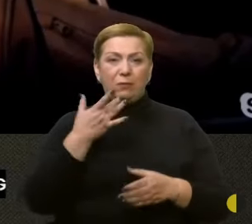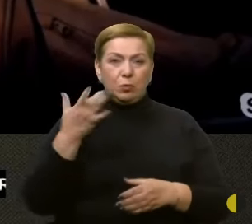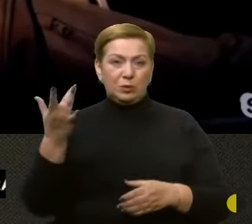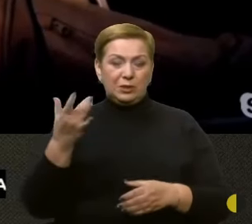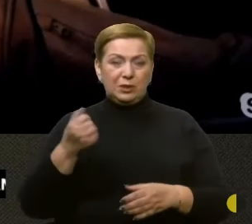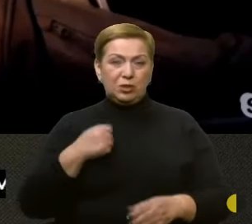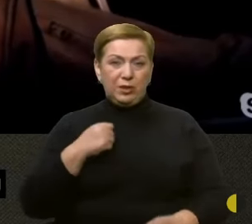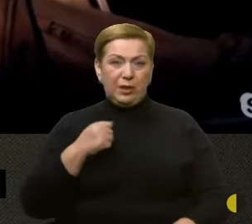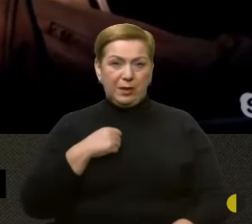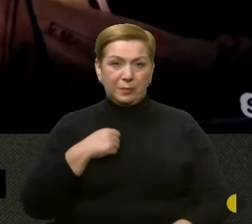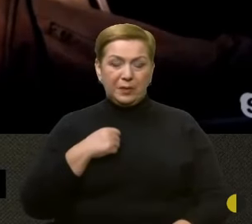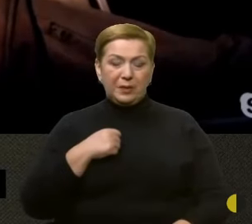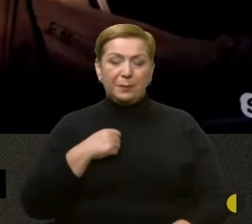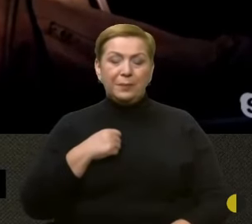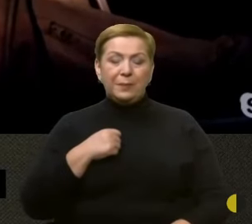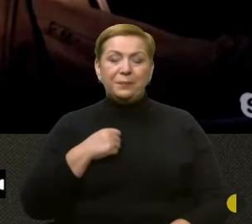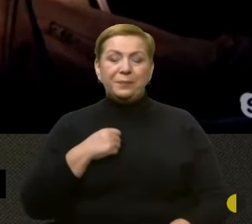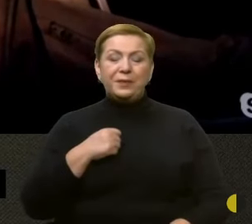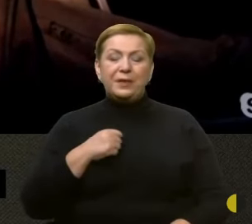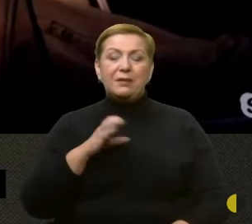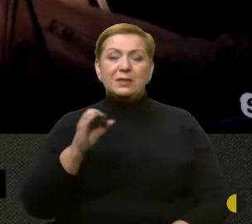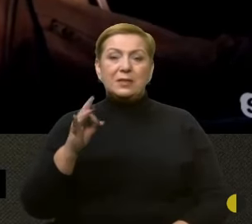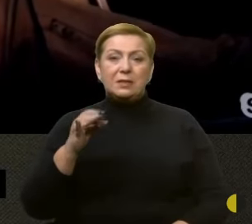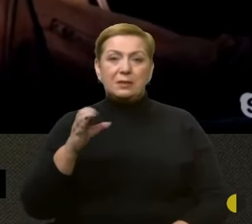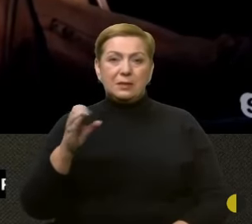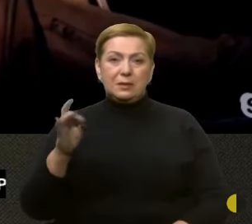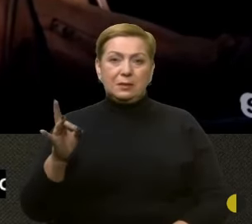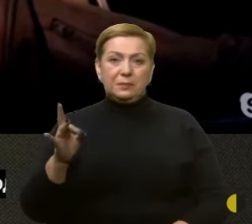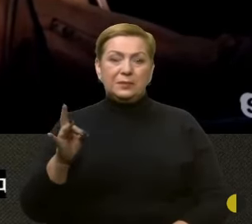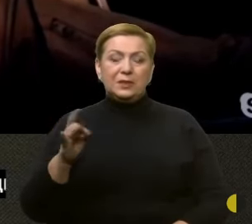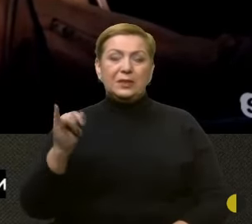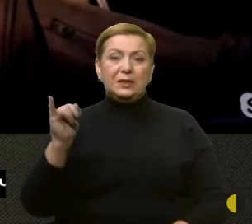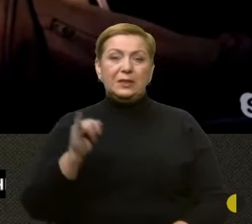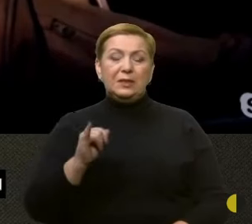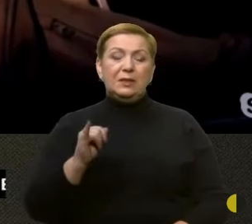в комуністичній армії, так, Совєтського Союзу. І